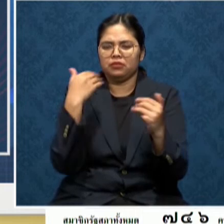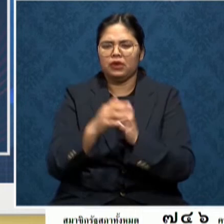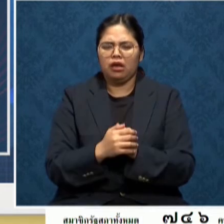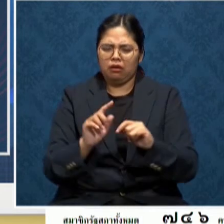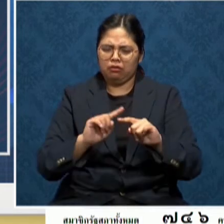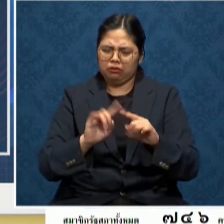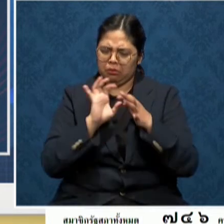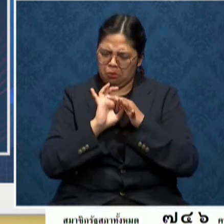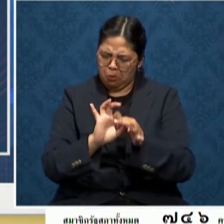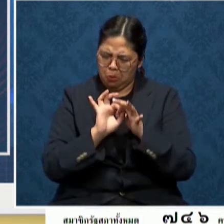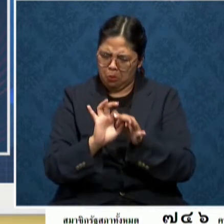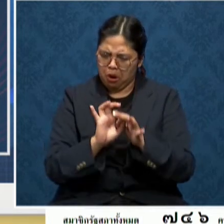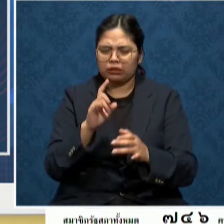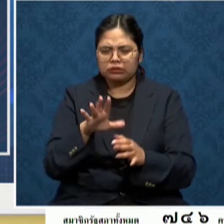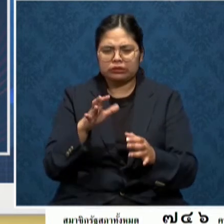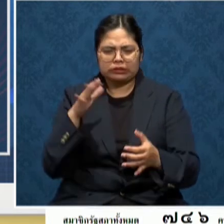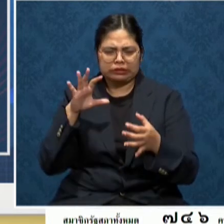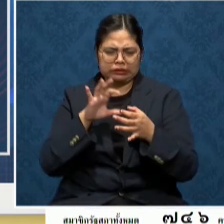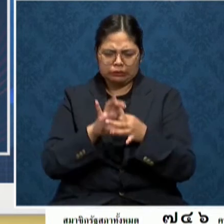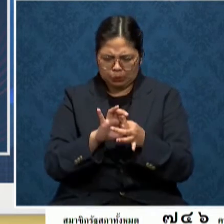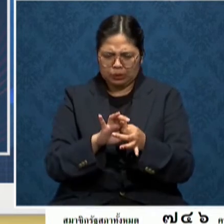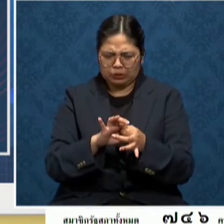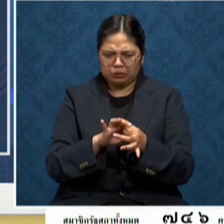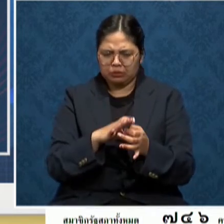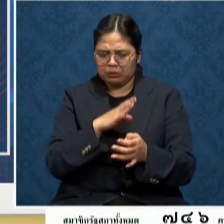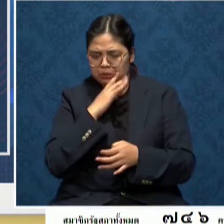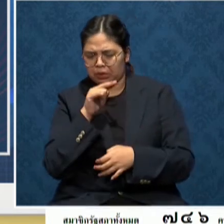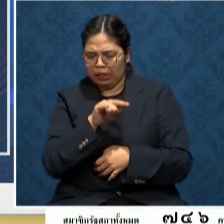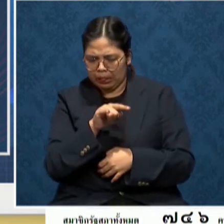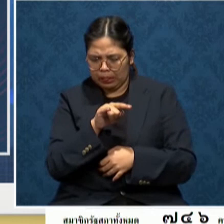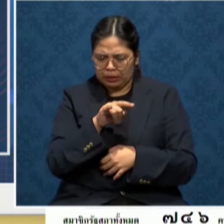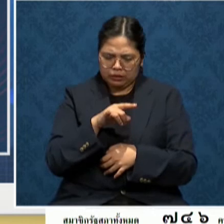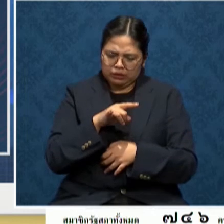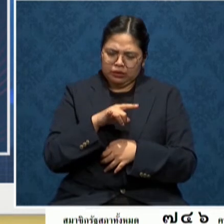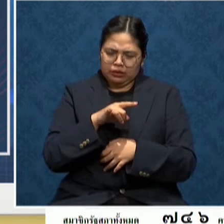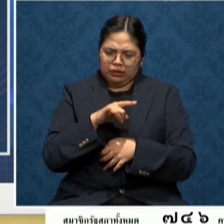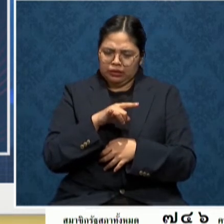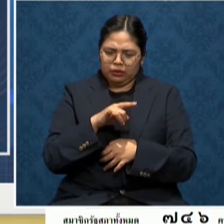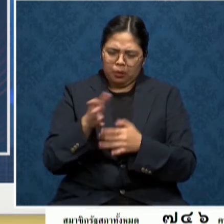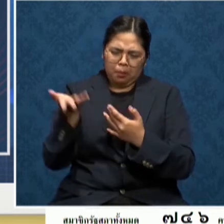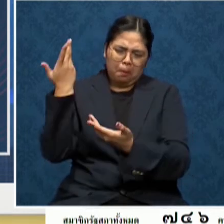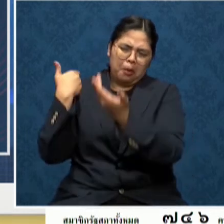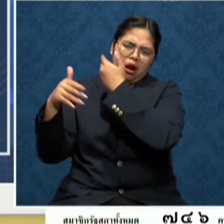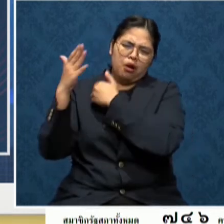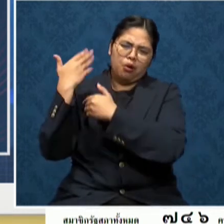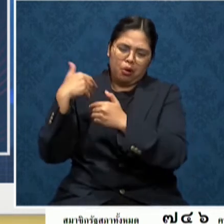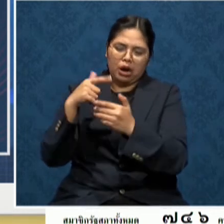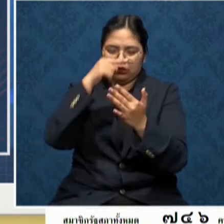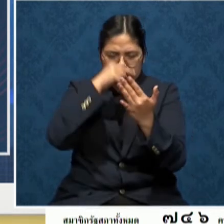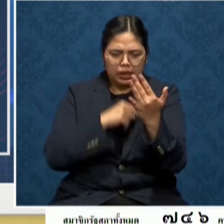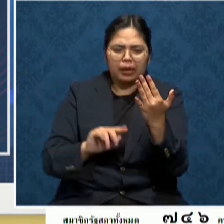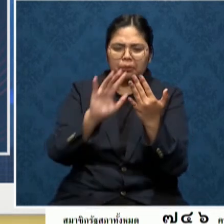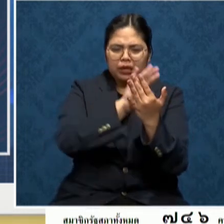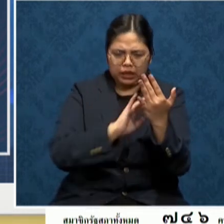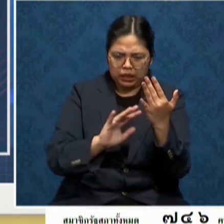ท่านจะใช้การเรียนการสอนปรธิศาทแบบฉาบฉวยโดยเน็ไปที่กวาเปมาขประเทเราเอง แต่เพีประเทศเดียว